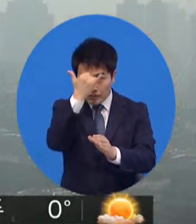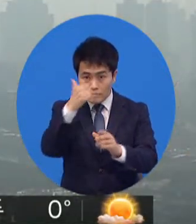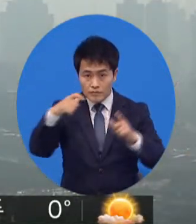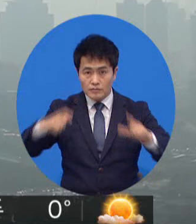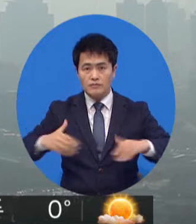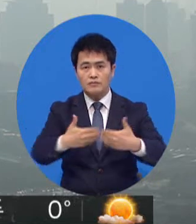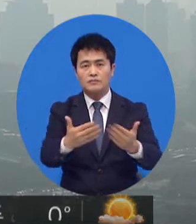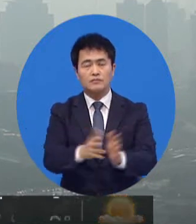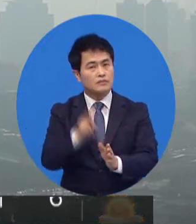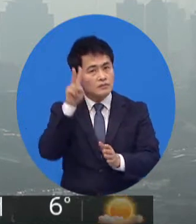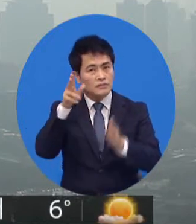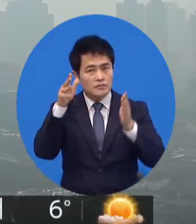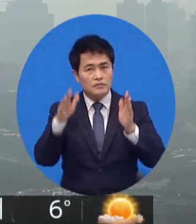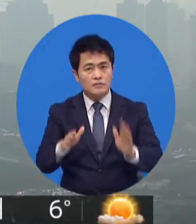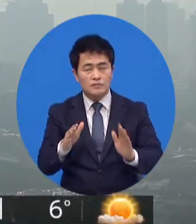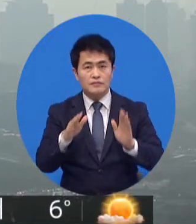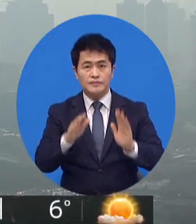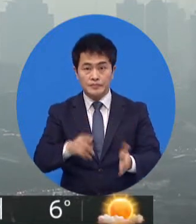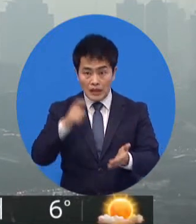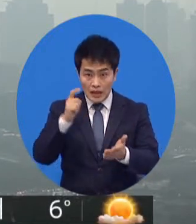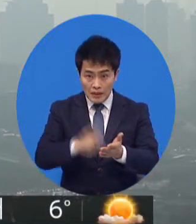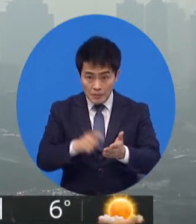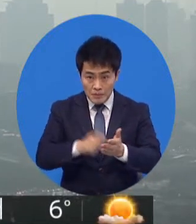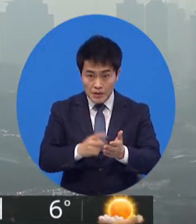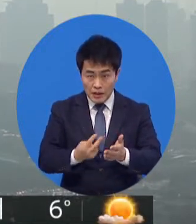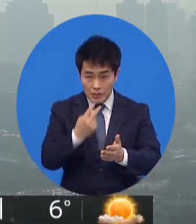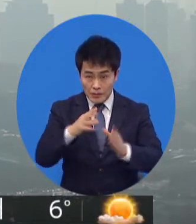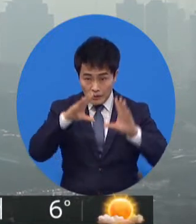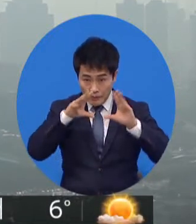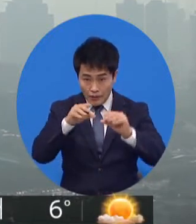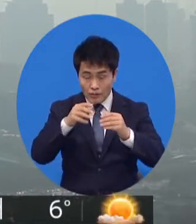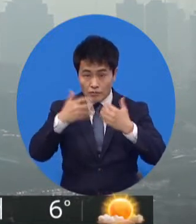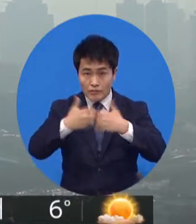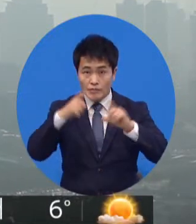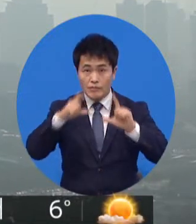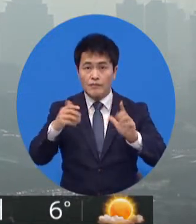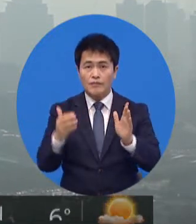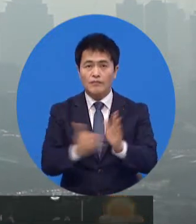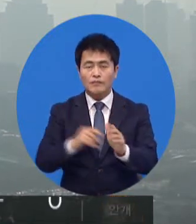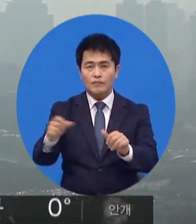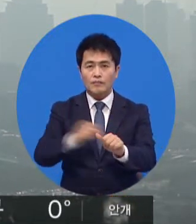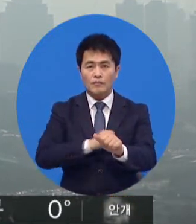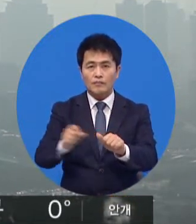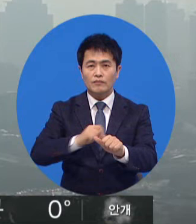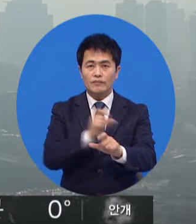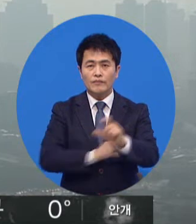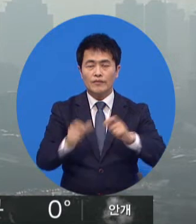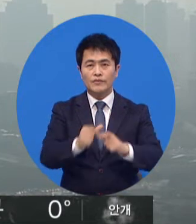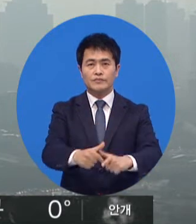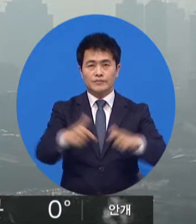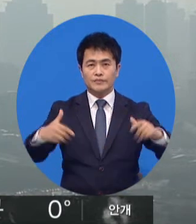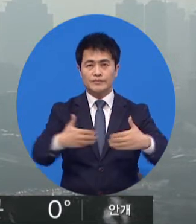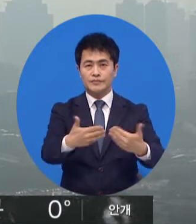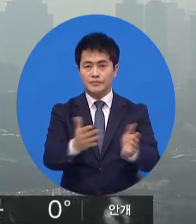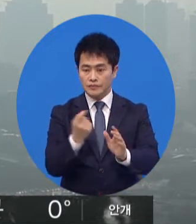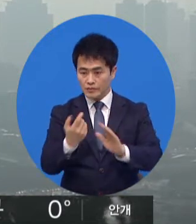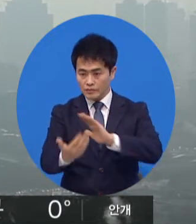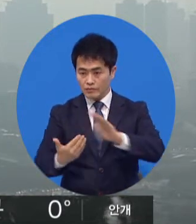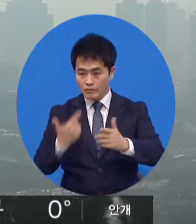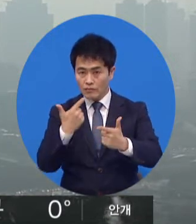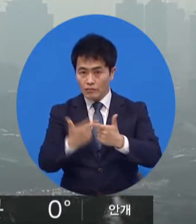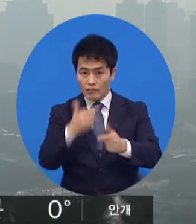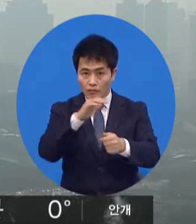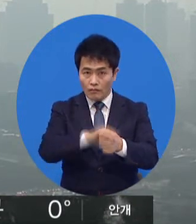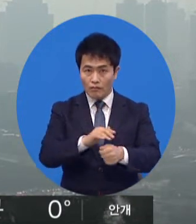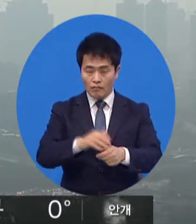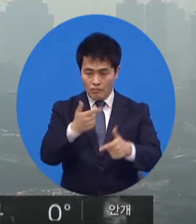지역 오늘로 이틀 연속 미세먼지 비상저감 조치가 발령 중인 가운데 초미세먼지 특보도 갈수록 확대되고 있습니다. 조금 전 부산과